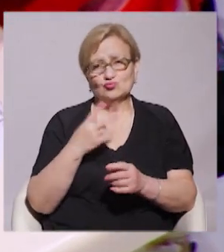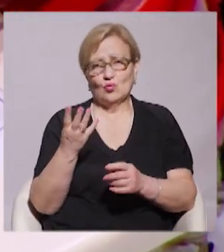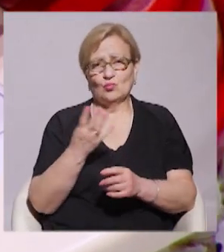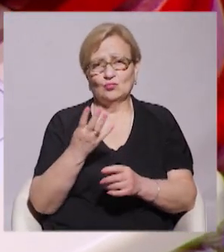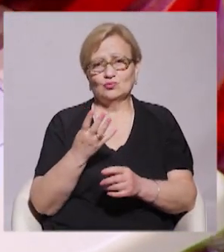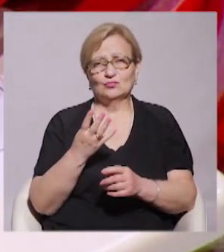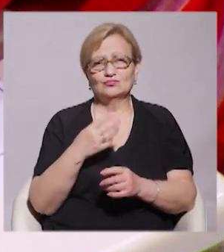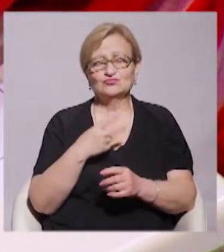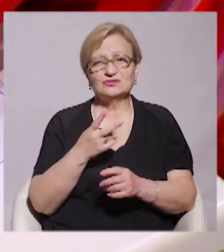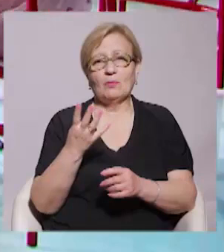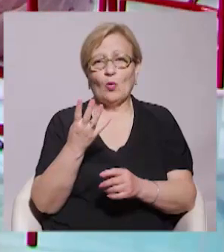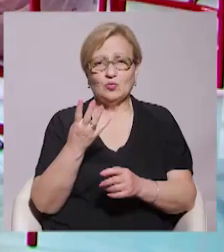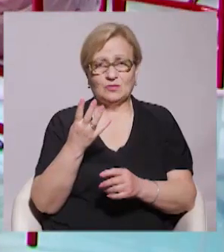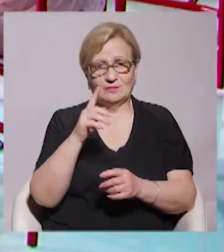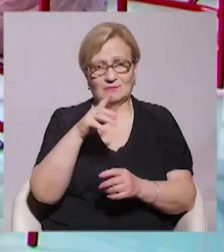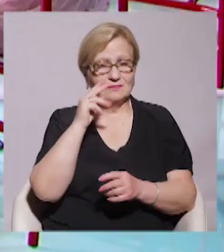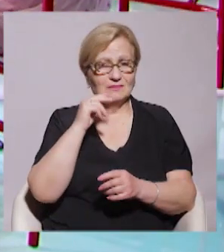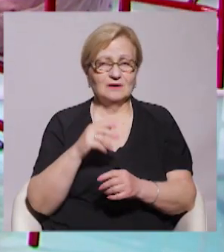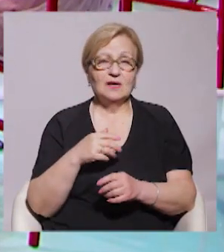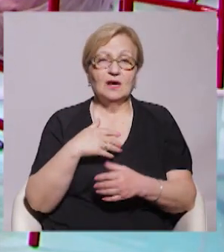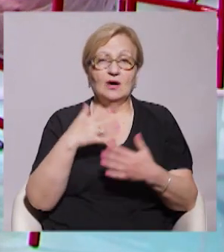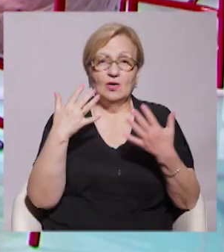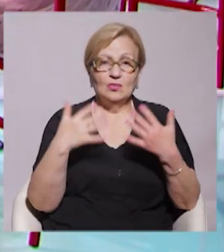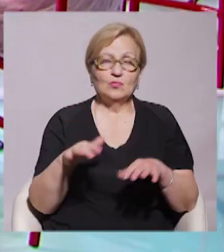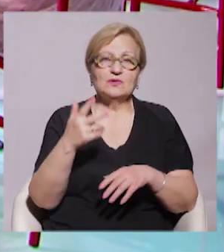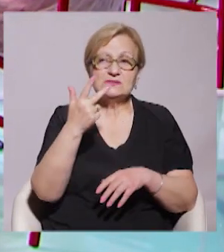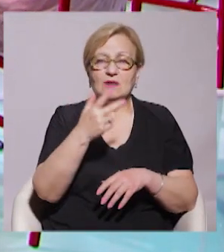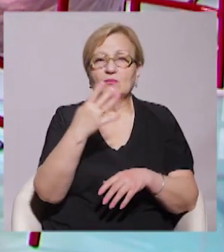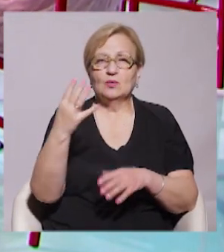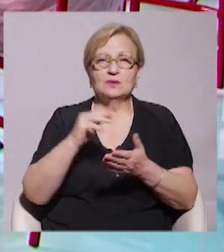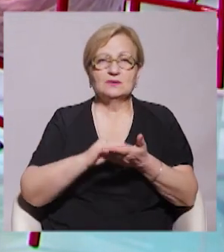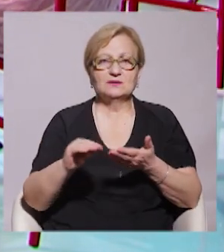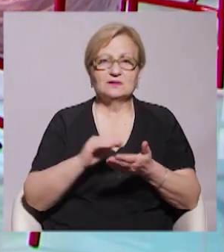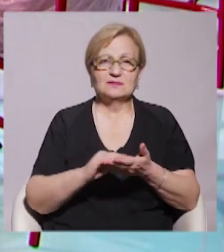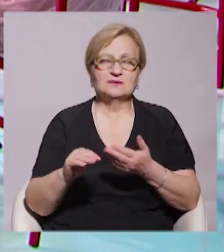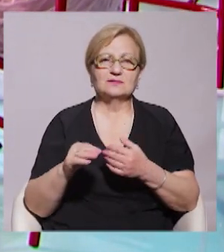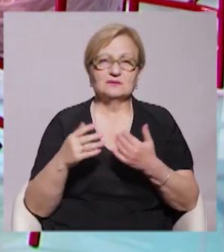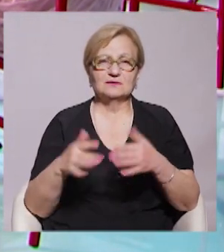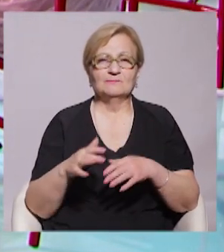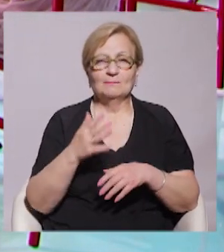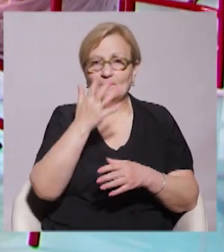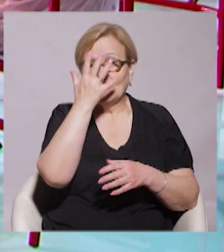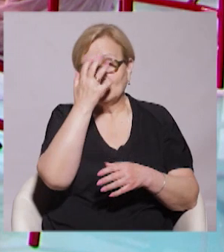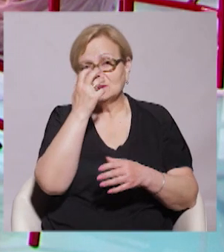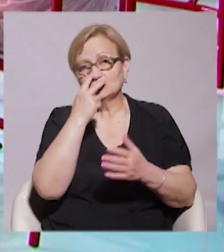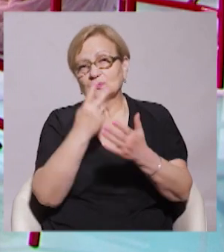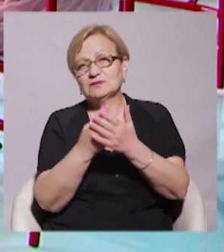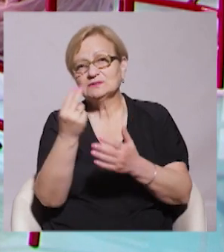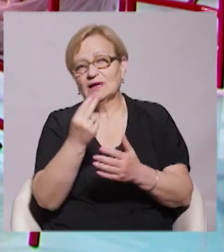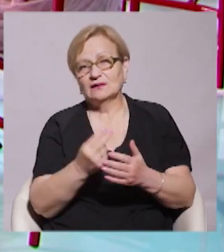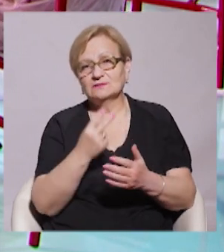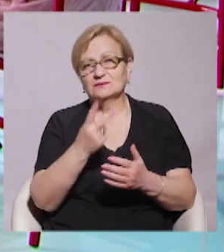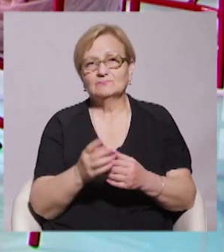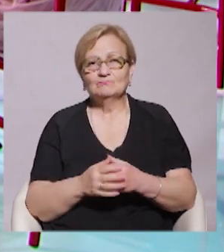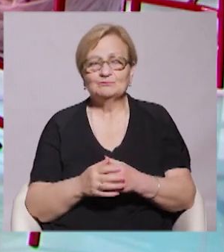ახლა რადგან ჩვენ უკვე სამიანი და ოთხიანი დავწერეთ, მოდი ახლა აი ამ ნახატ შევხედოთ.